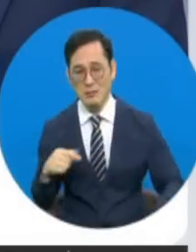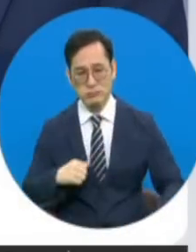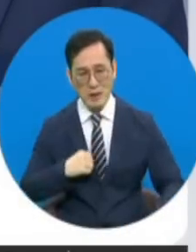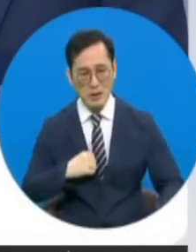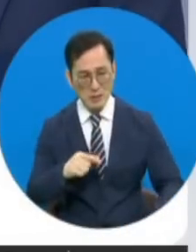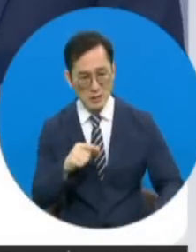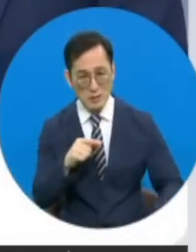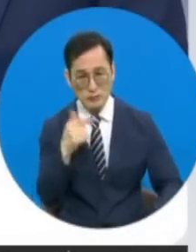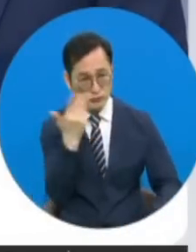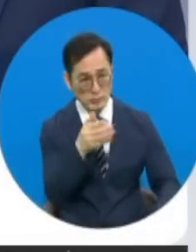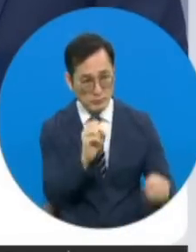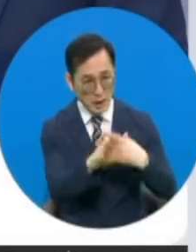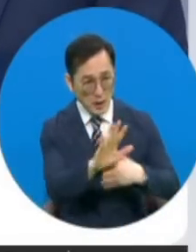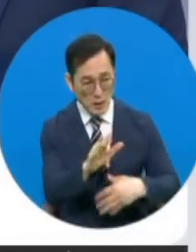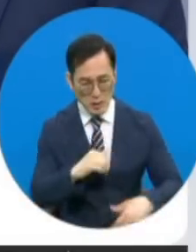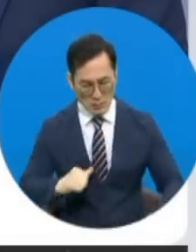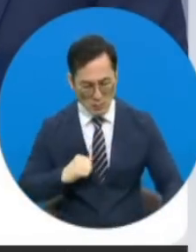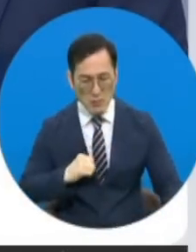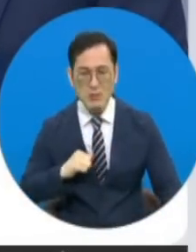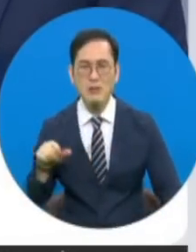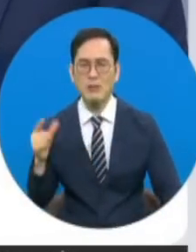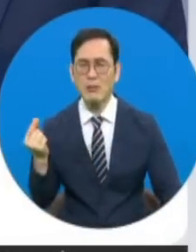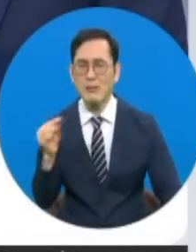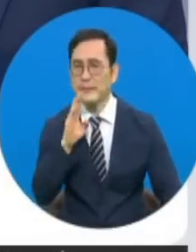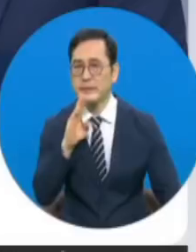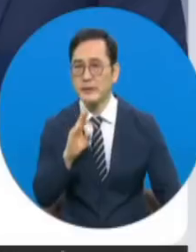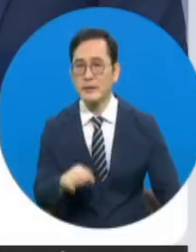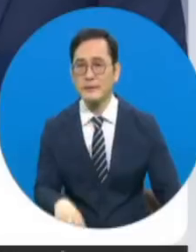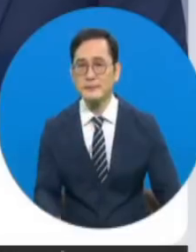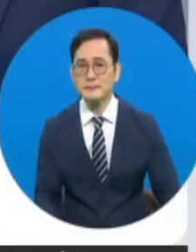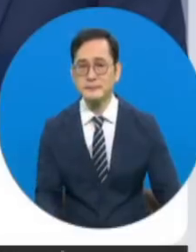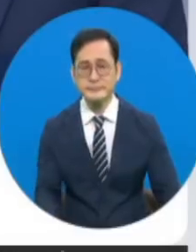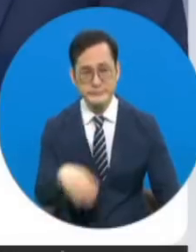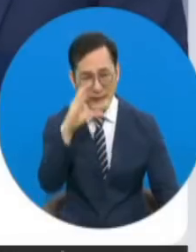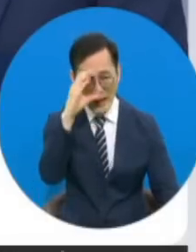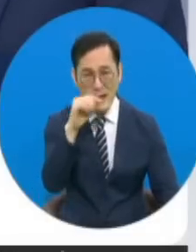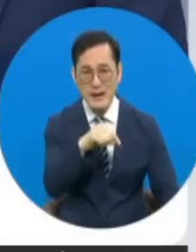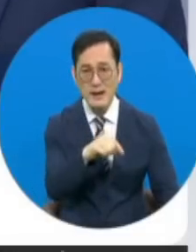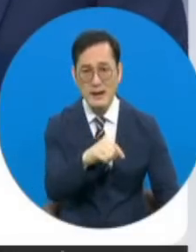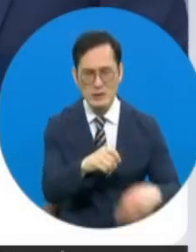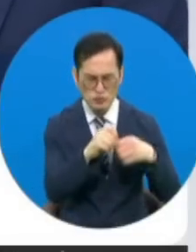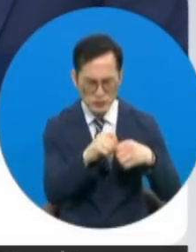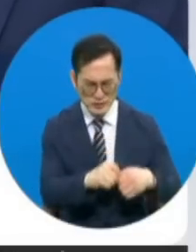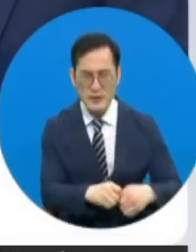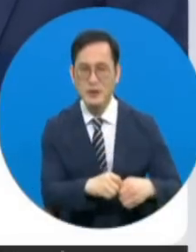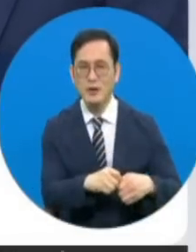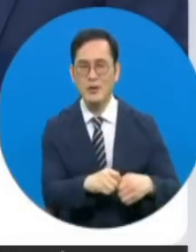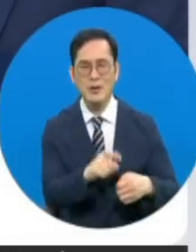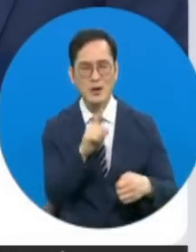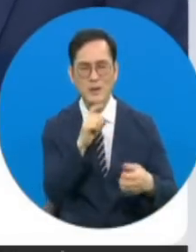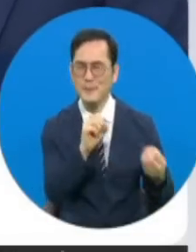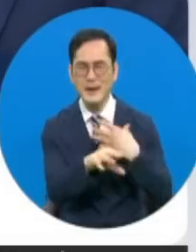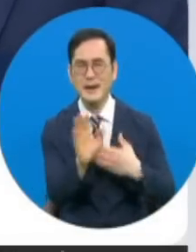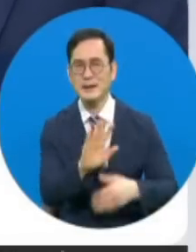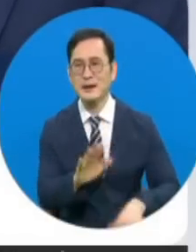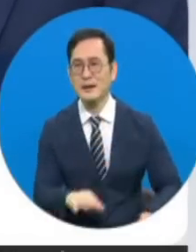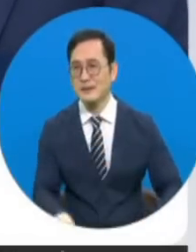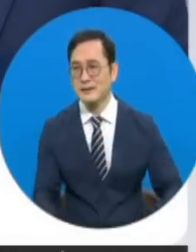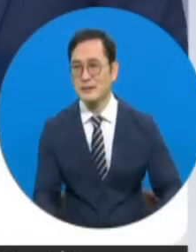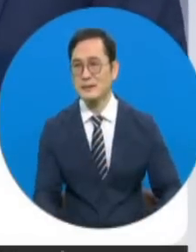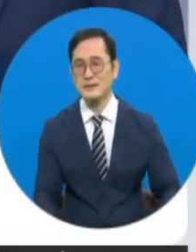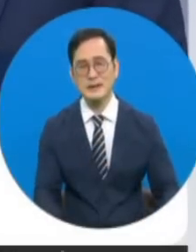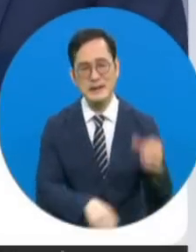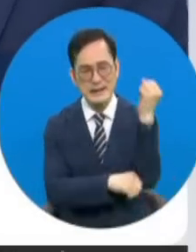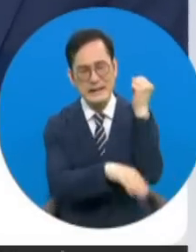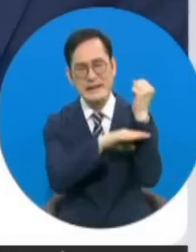수밖에 없는 거죠 사진이 탄약 비축량 같은 경우에는 뭐 구체적인 수치를 다 밝히는 것도 아니었습니다 우리가 원래 산학비축량